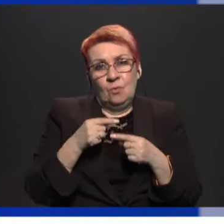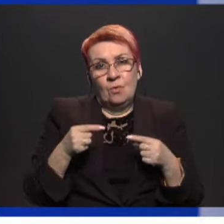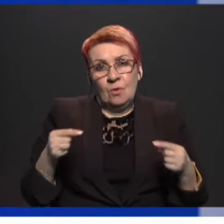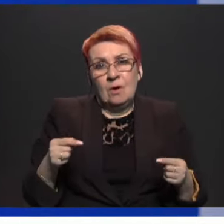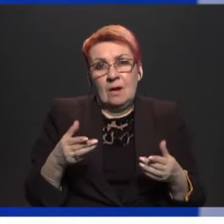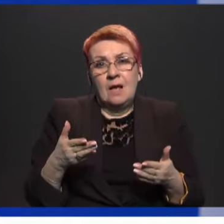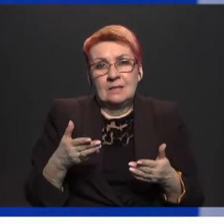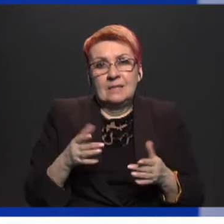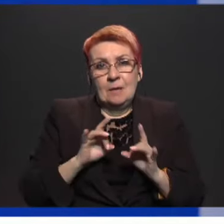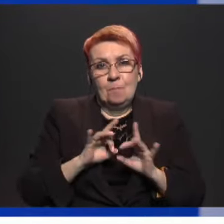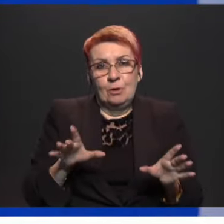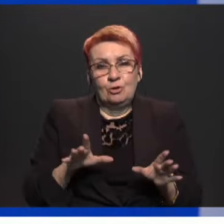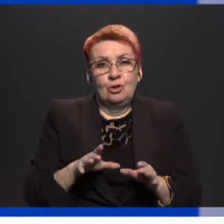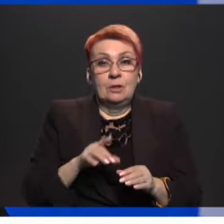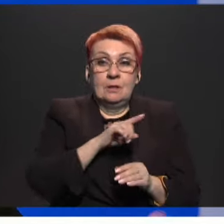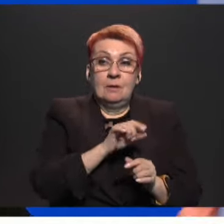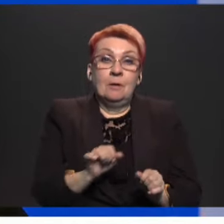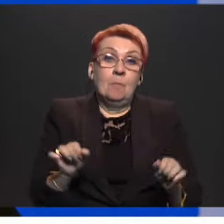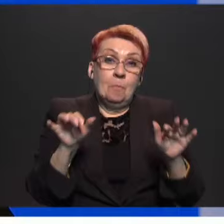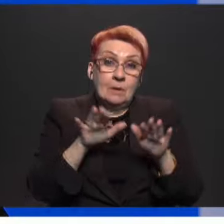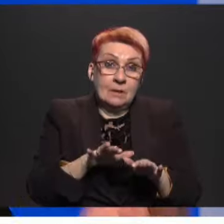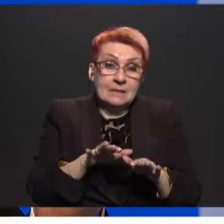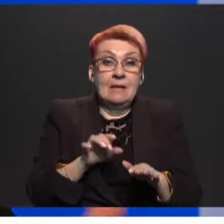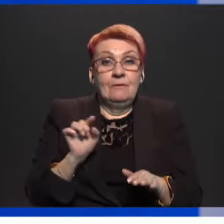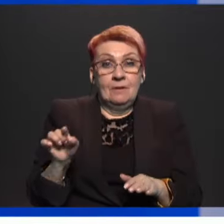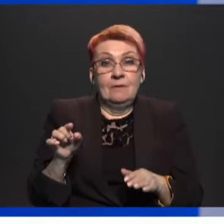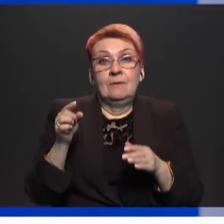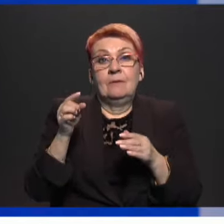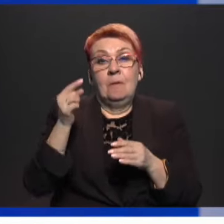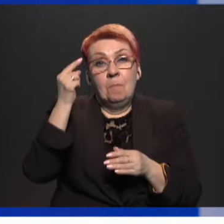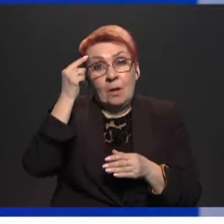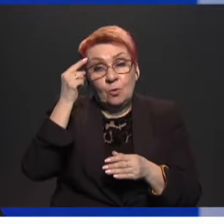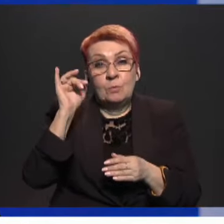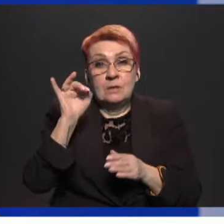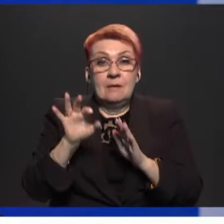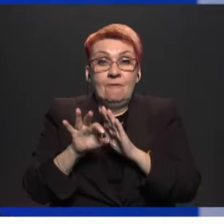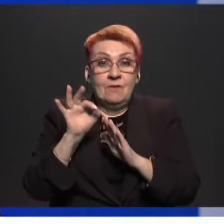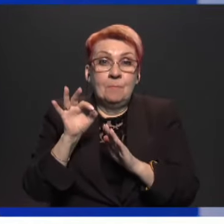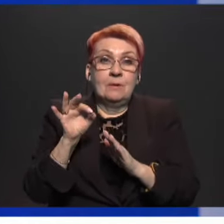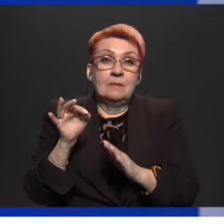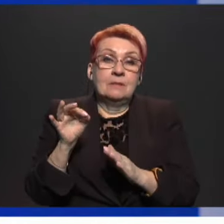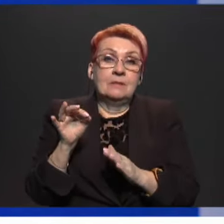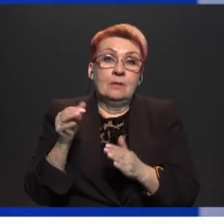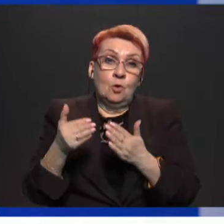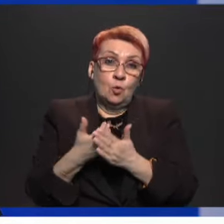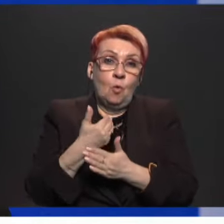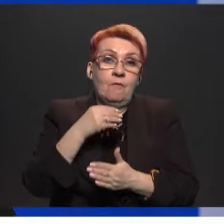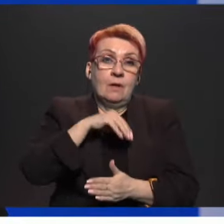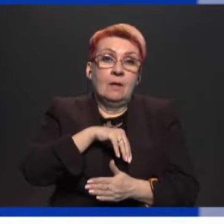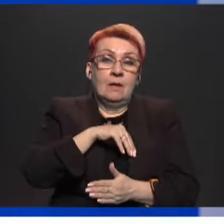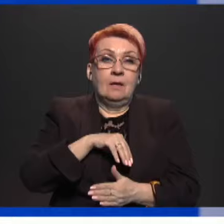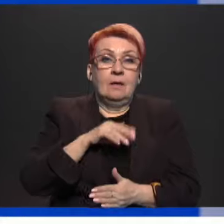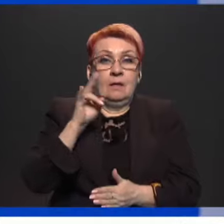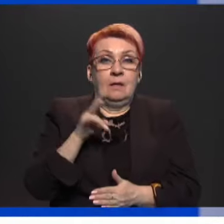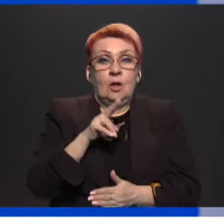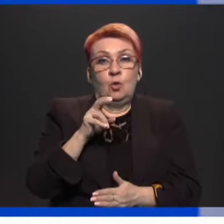заручившись благословением своего прежнего духовника, пойти, присмотреться, подумать и выбрать так или иначе нового духовника себе, у кого